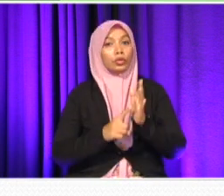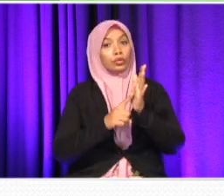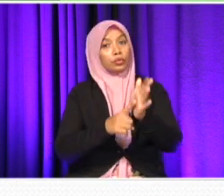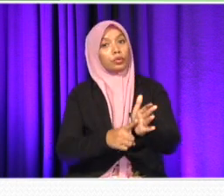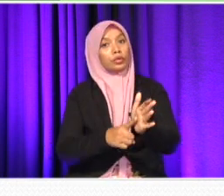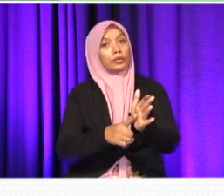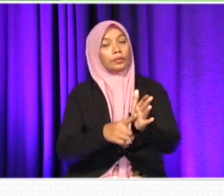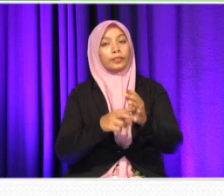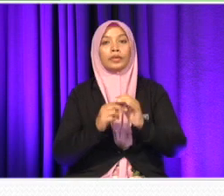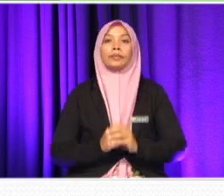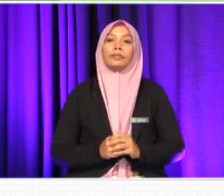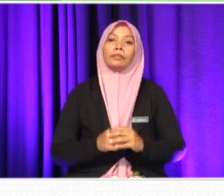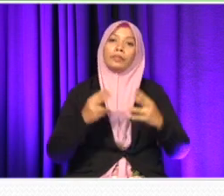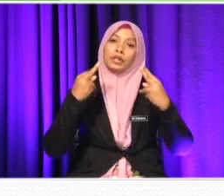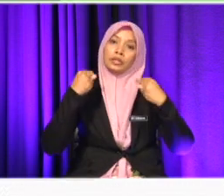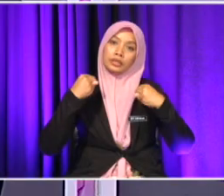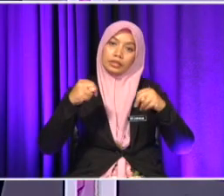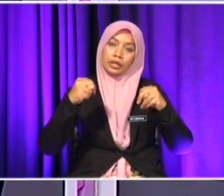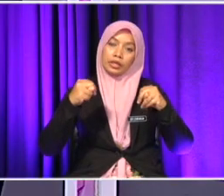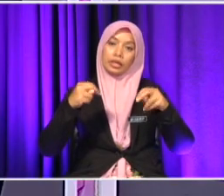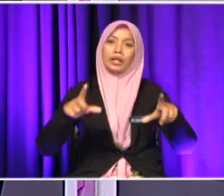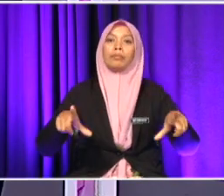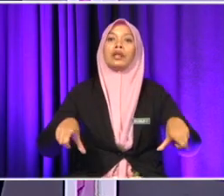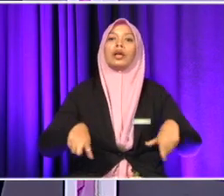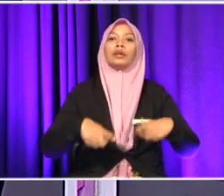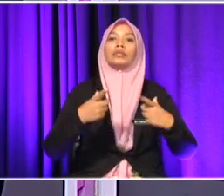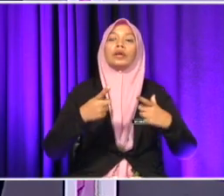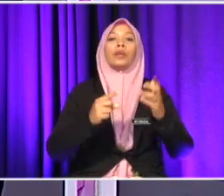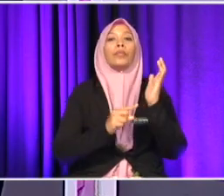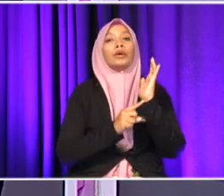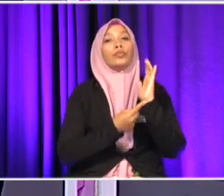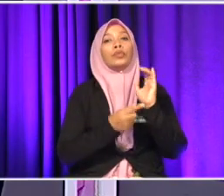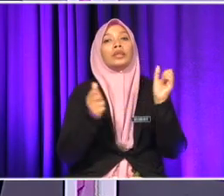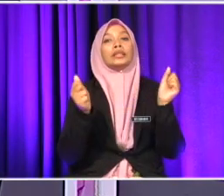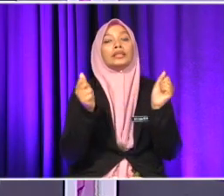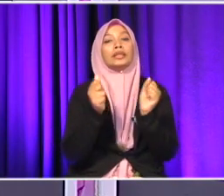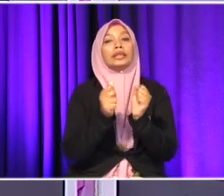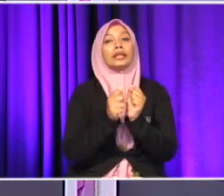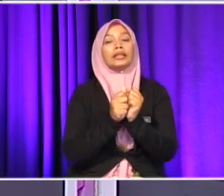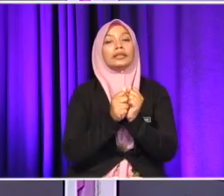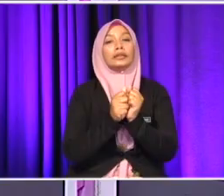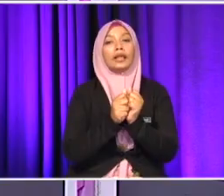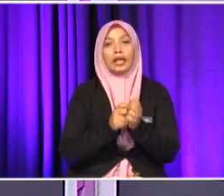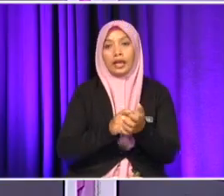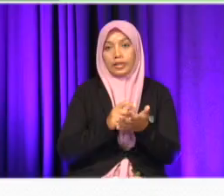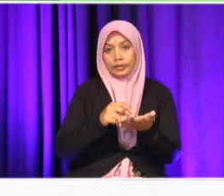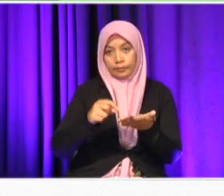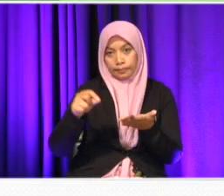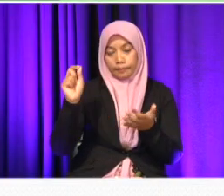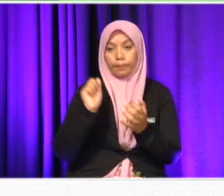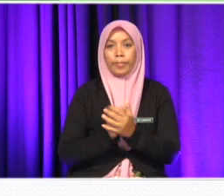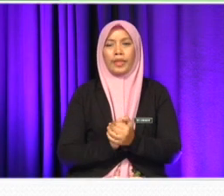memaksakan pastinya jabatan Masalah lah yang melakukannya Memulai Dengan penyelidikan sumber manusia